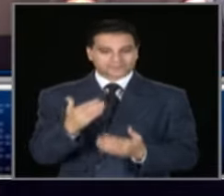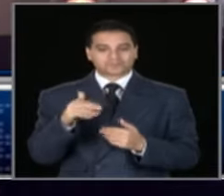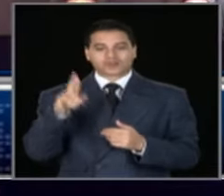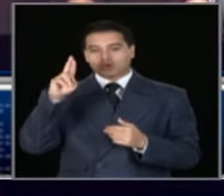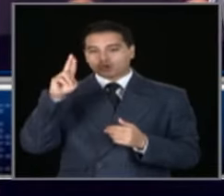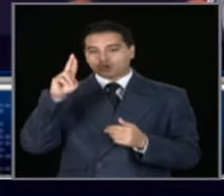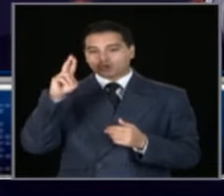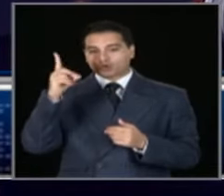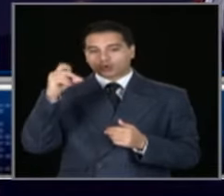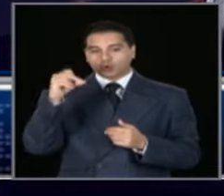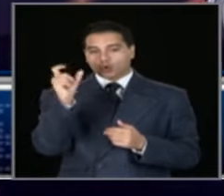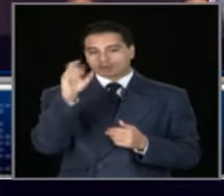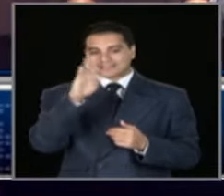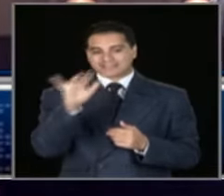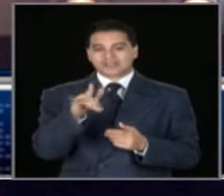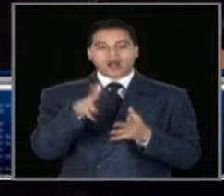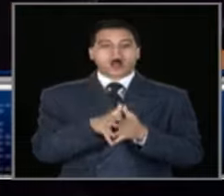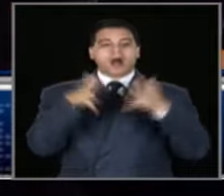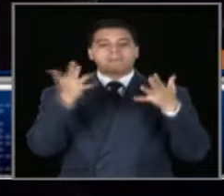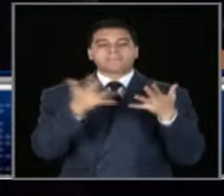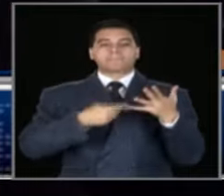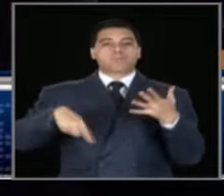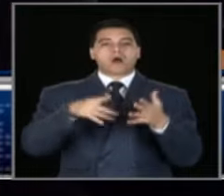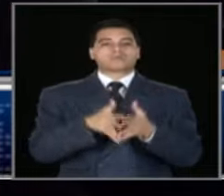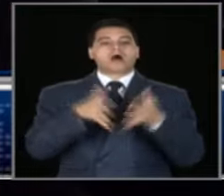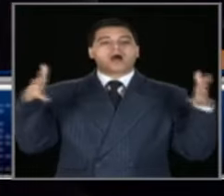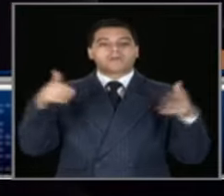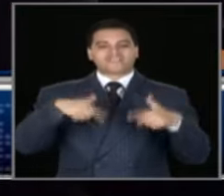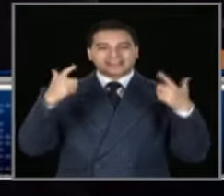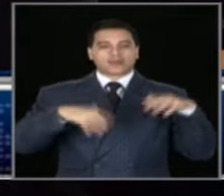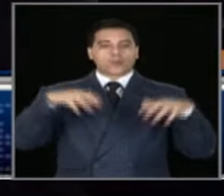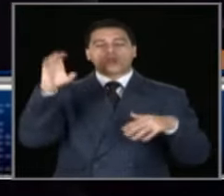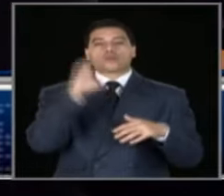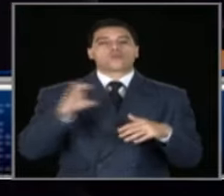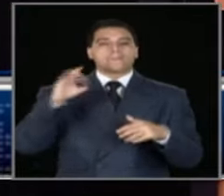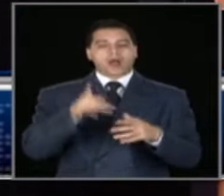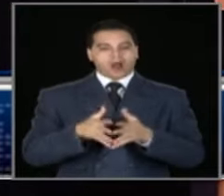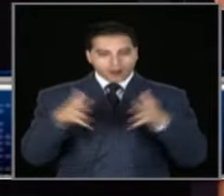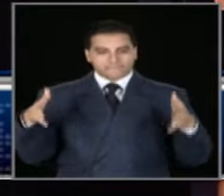ترونسي هي من اكبر البحيرات باحدى الدول الاوروبيه، فما هي